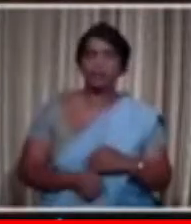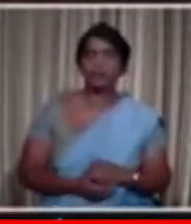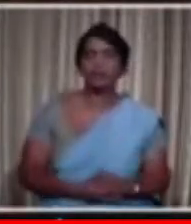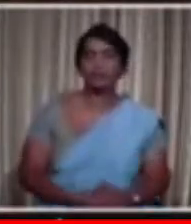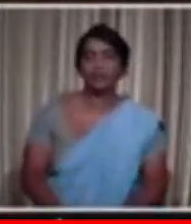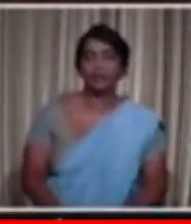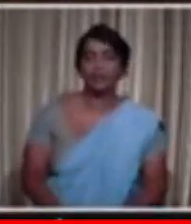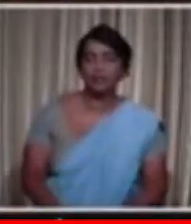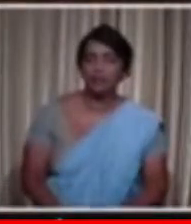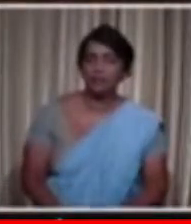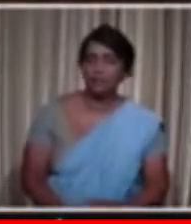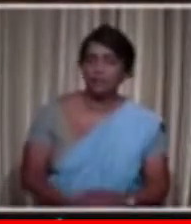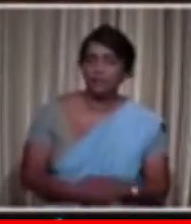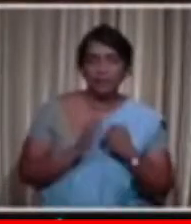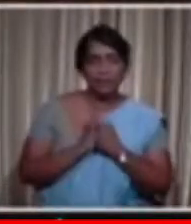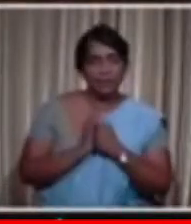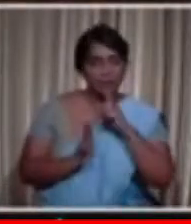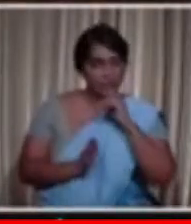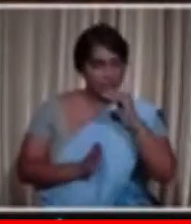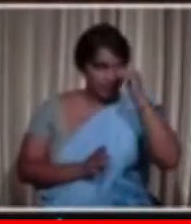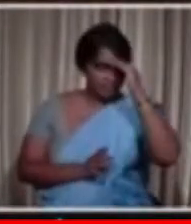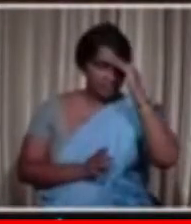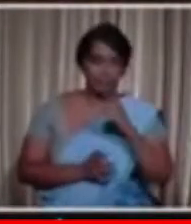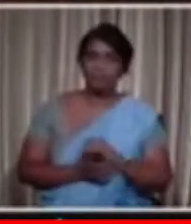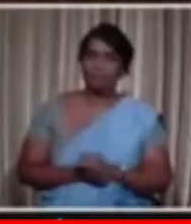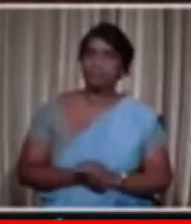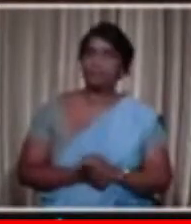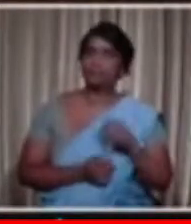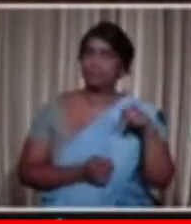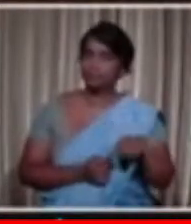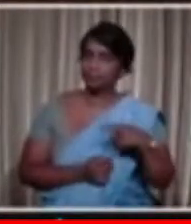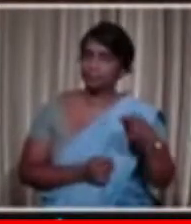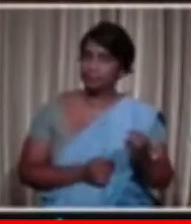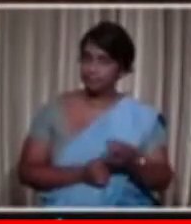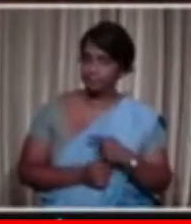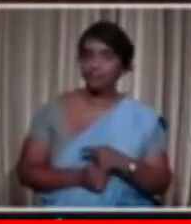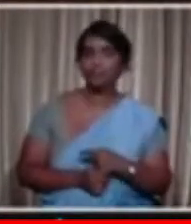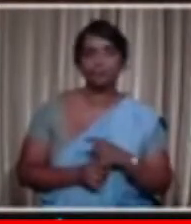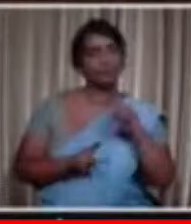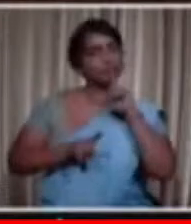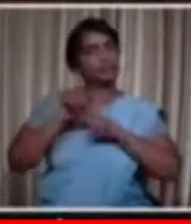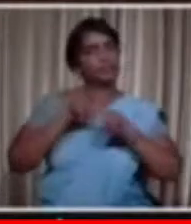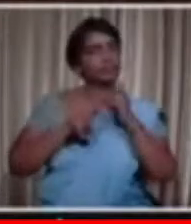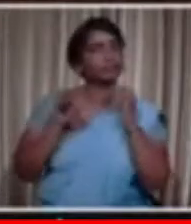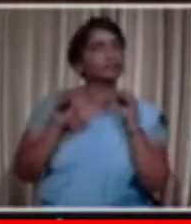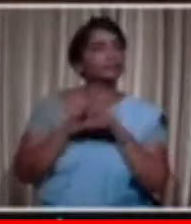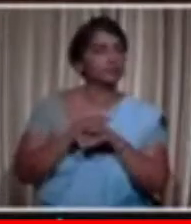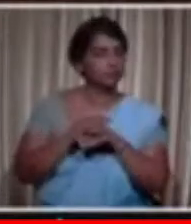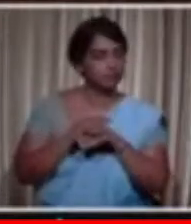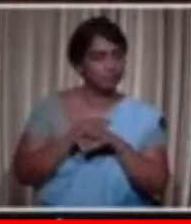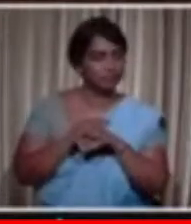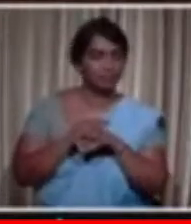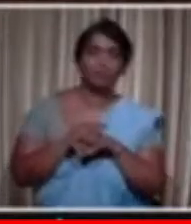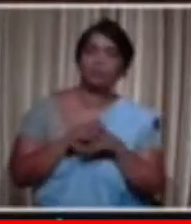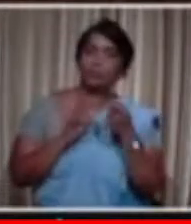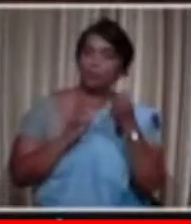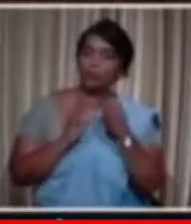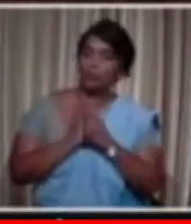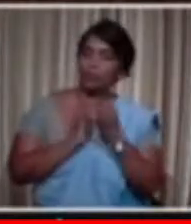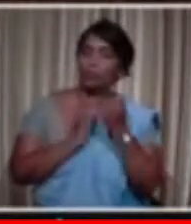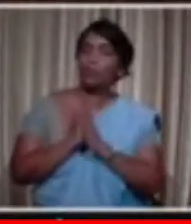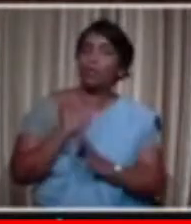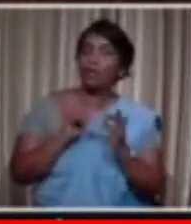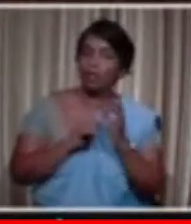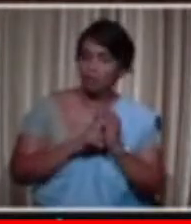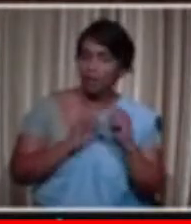කප වණ්ඩාර මන්තිරු ගරු කතානායකතුමනි අද දවසේදී සාකච්ඡා කරන්නට යෙදෙන්නේ ගරු මුදල්